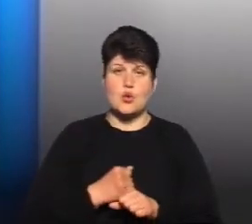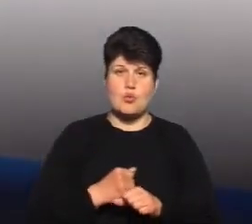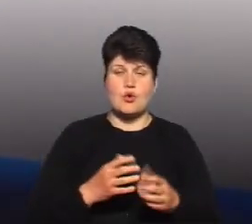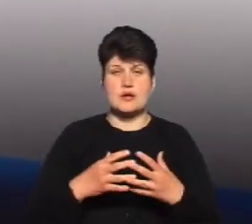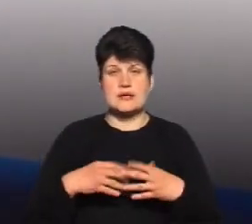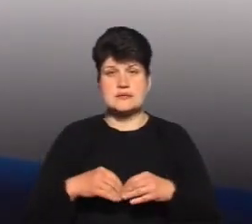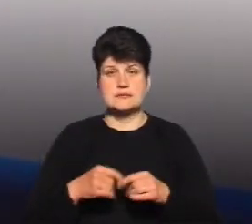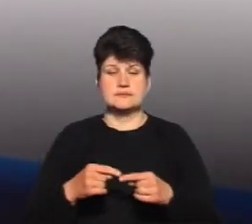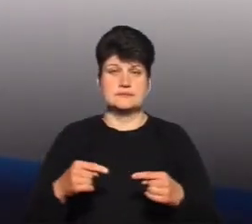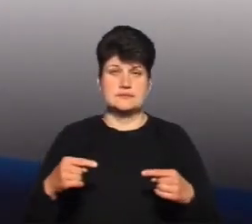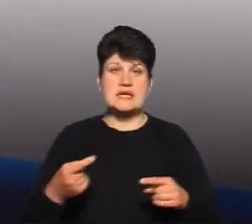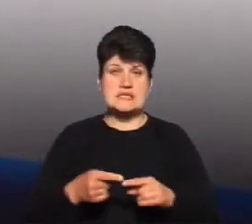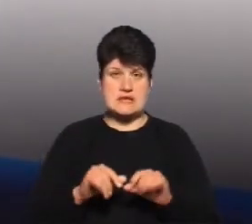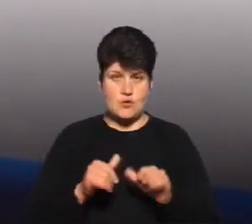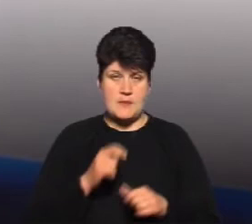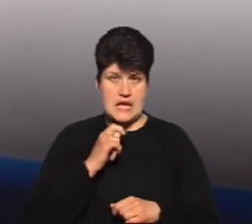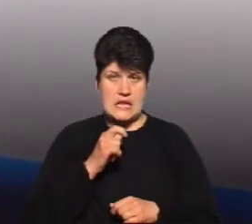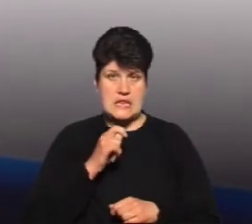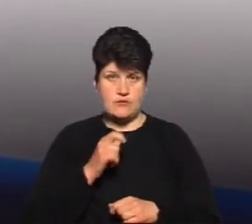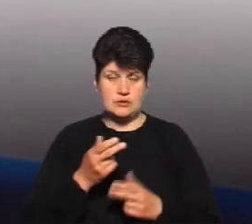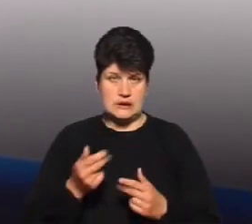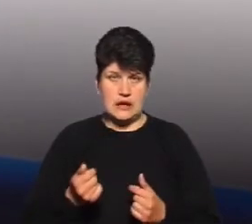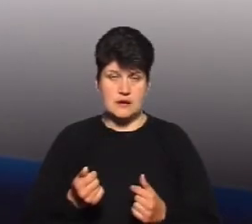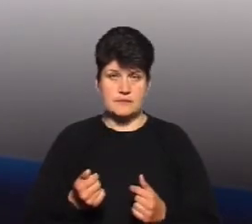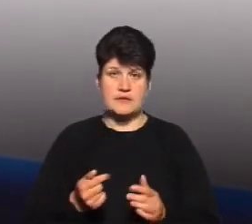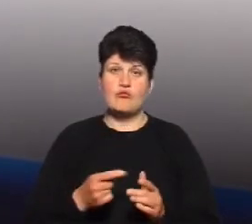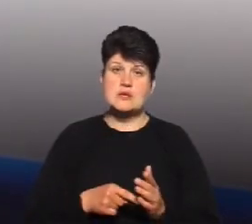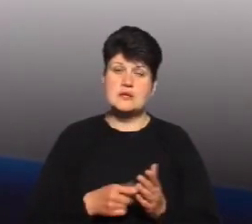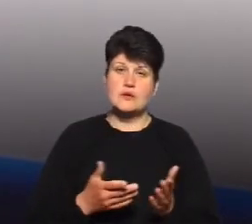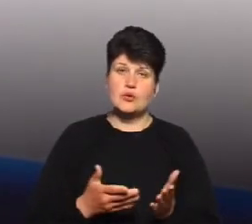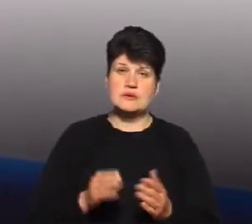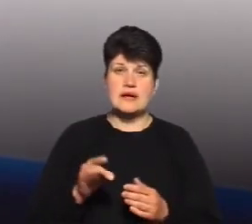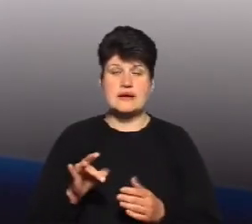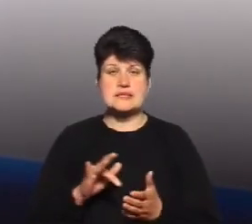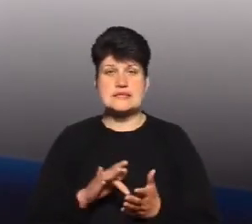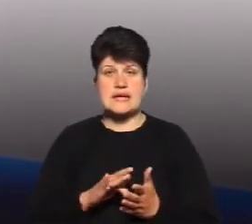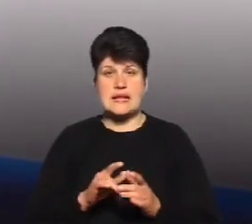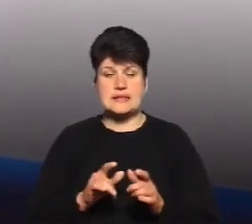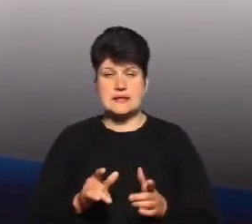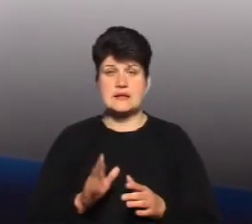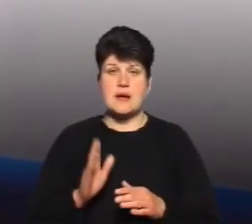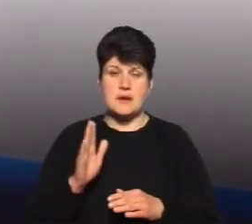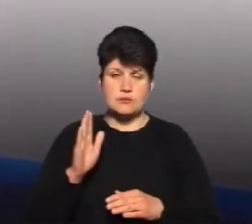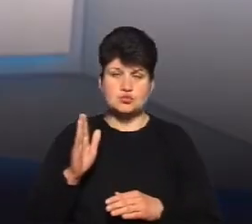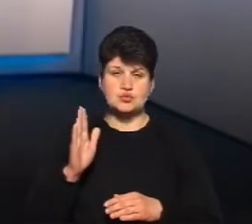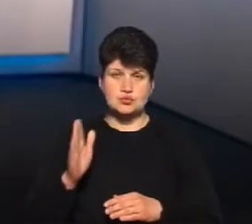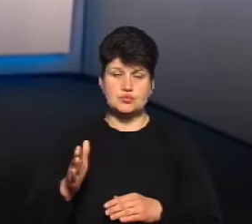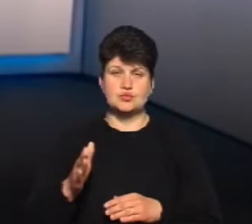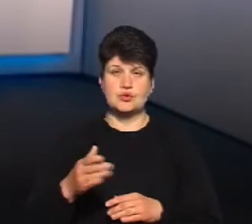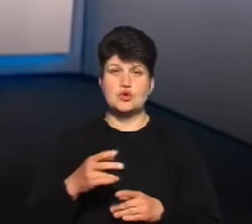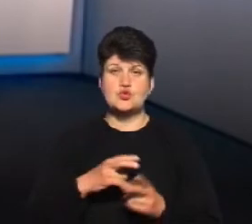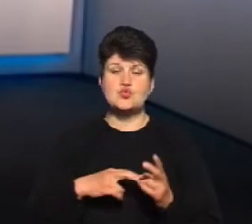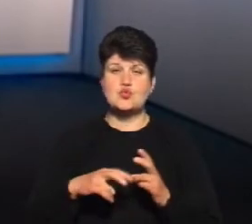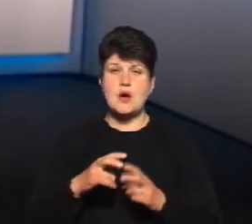Це такий формат інтерв'ю, так? Так. Десь в якомусь місті чи в терцентрі? Воно і в терцентрі буде на майбутнє відбуватися, і шукаємо,